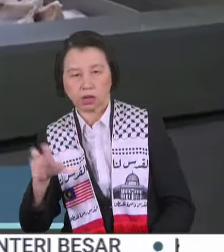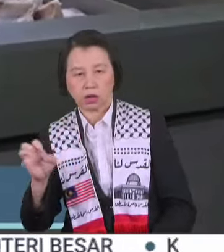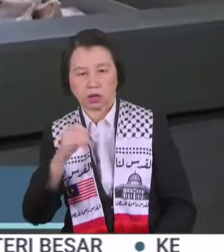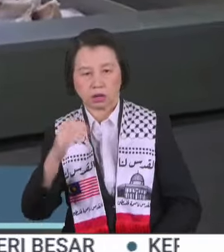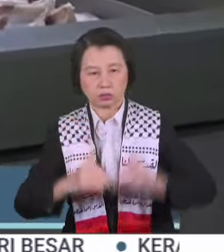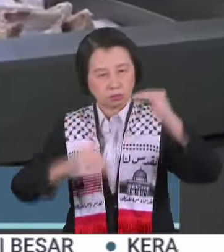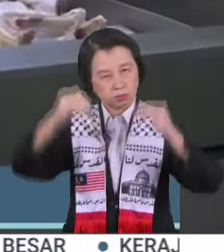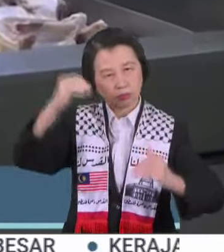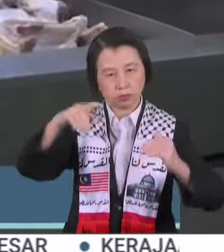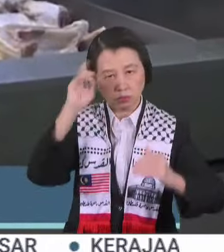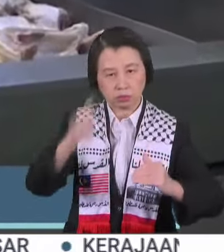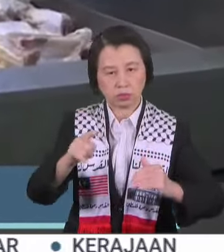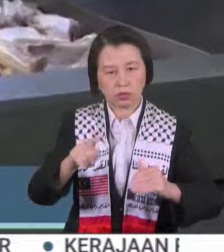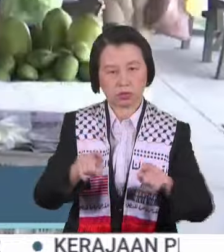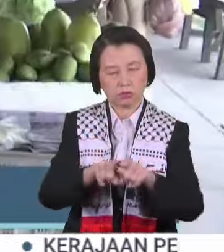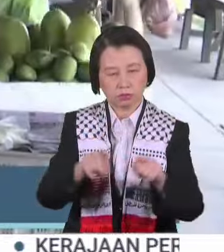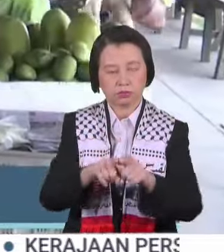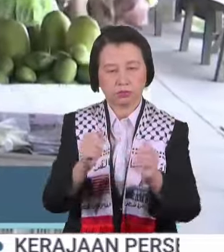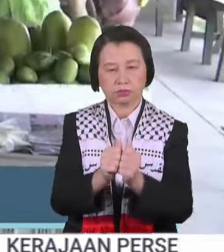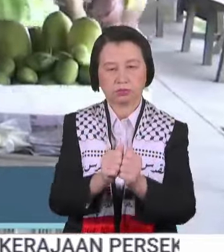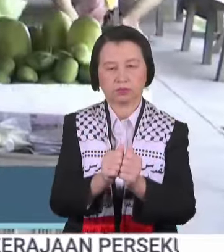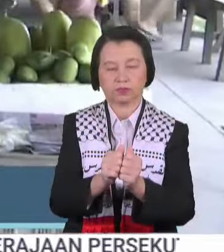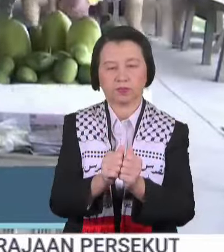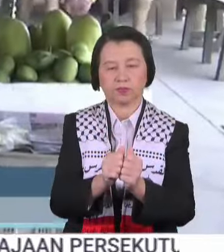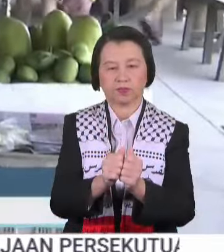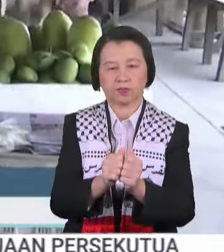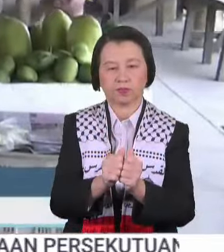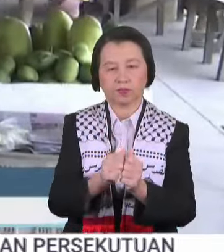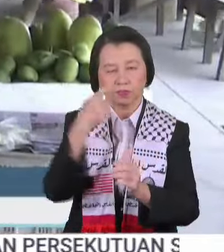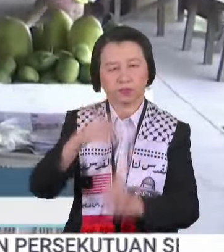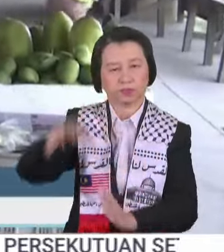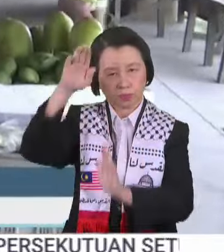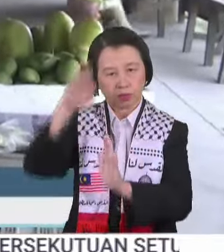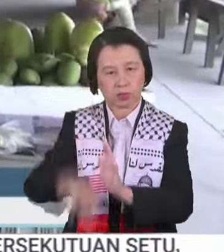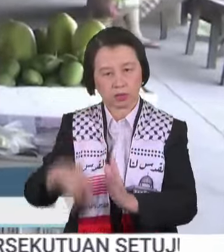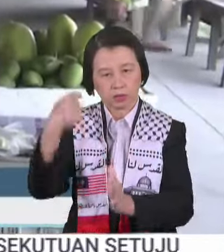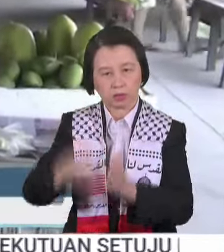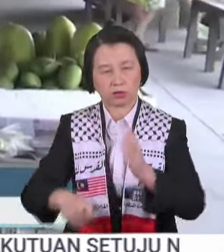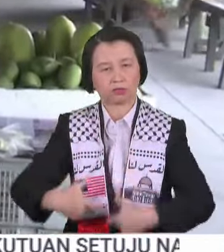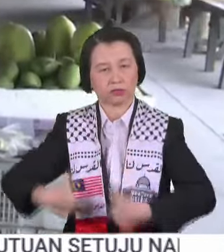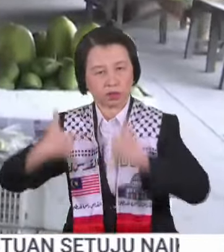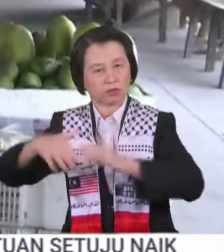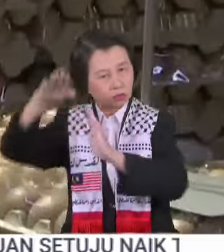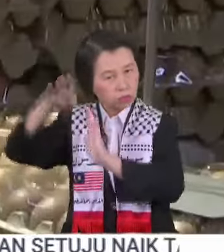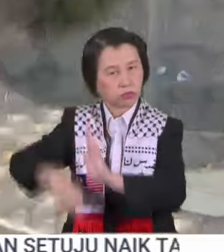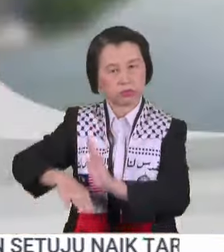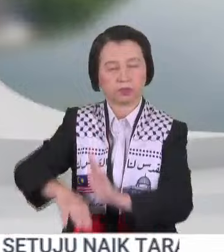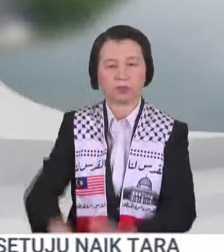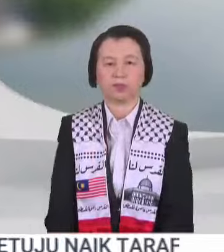up, it must be coupled with reducing our cost of living.